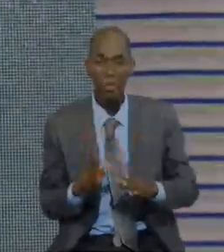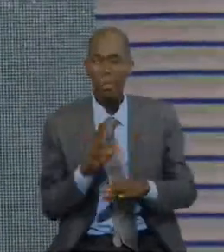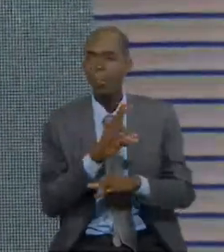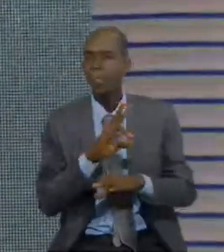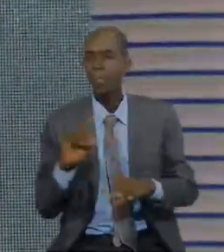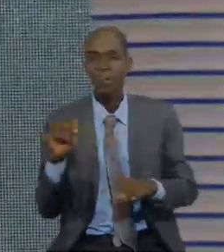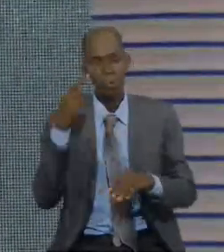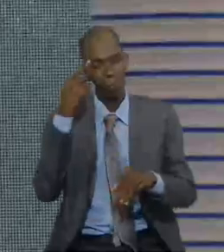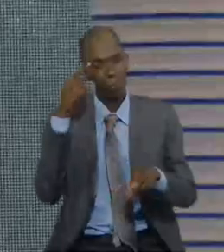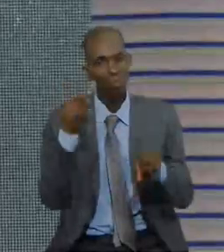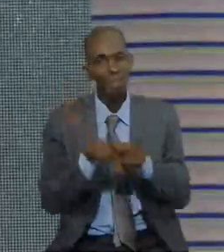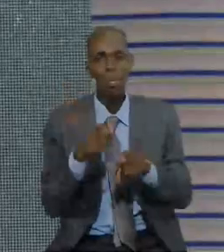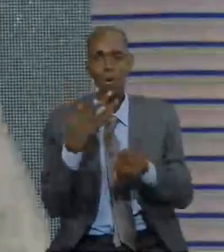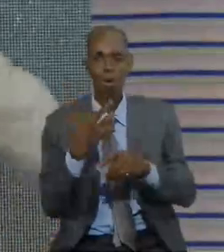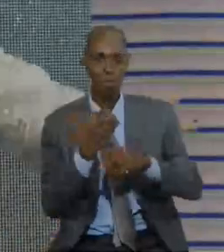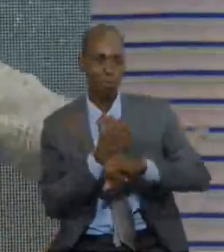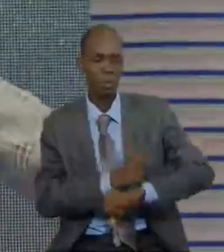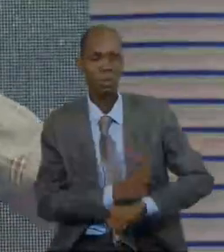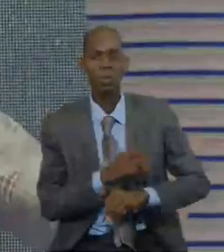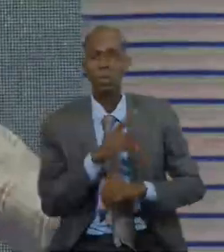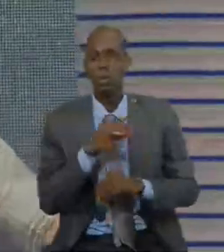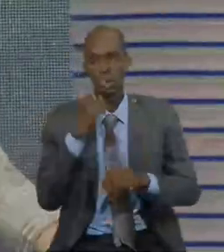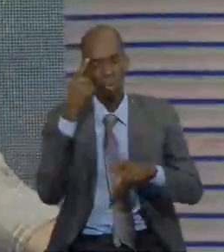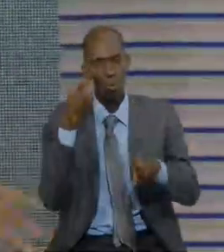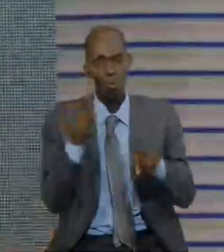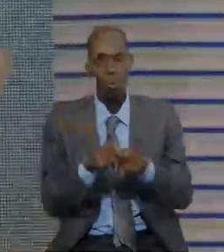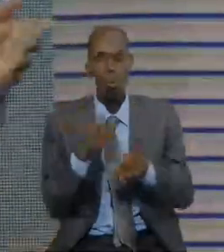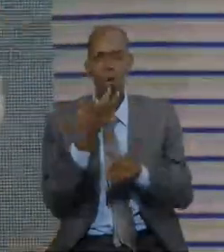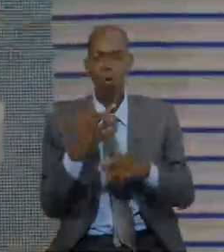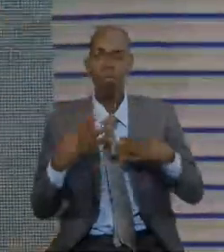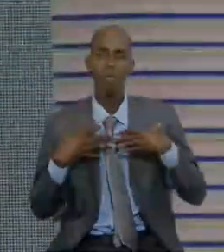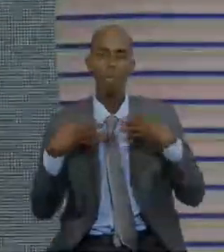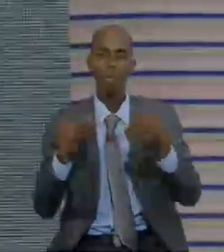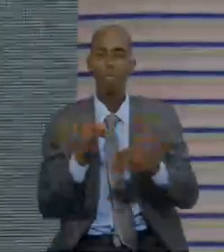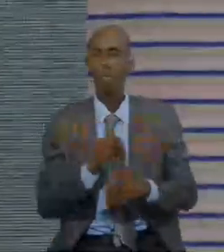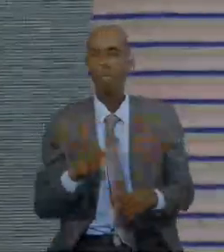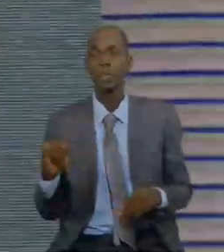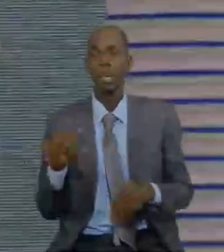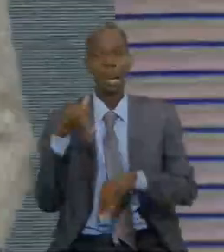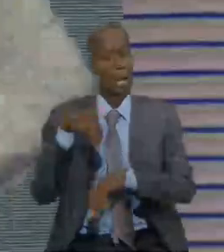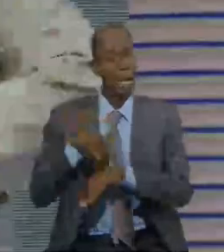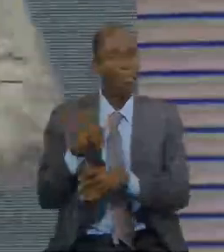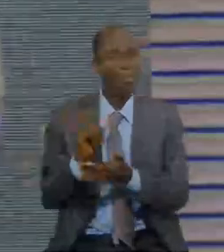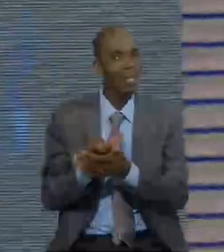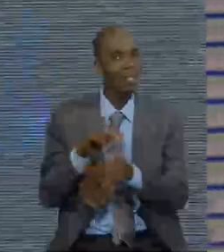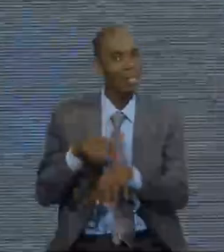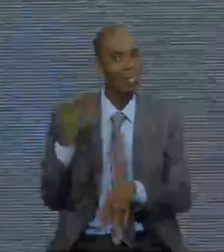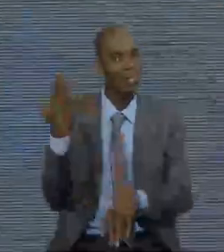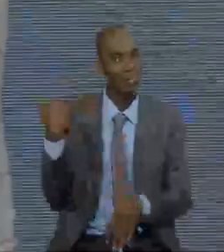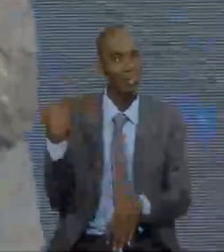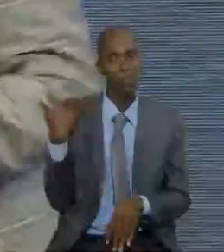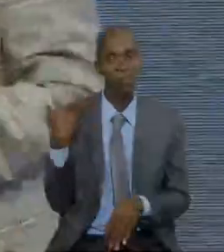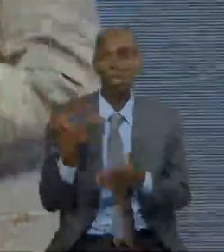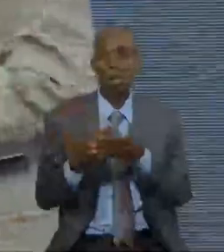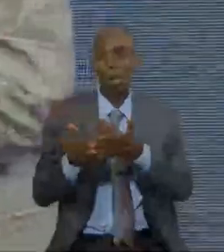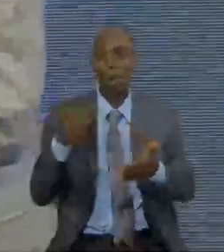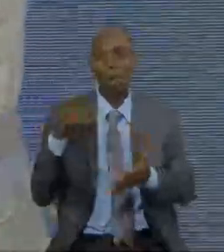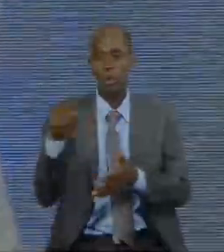de l'alliance de paix aux aliens de protection aux alliants de guérison